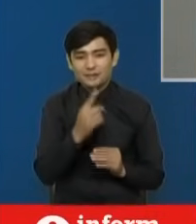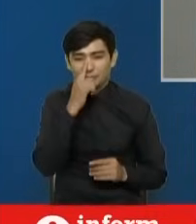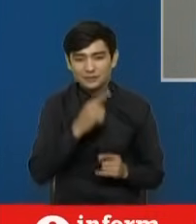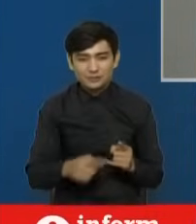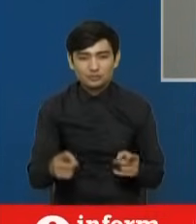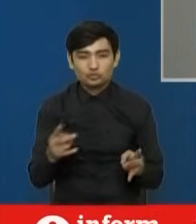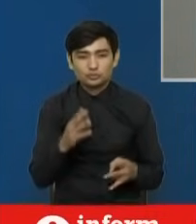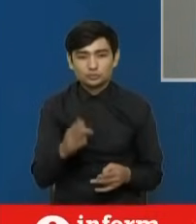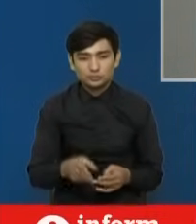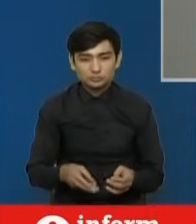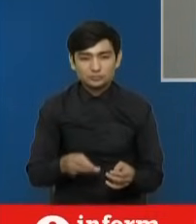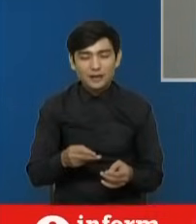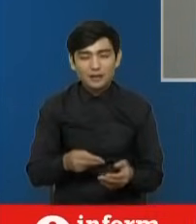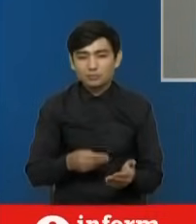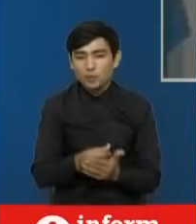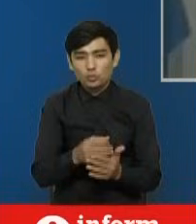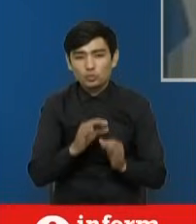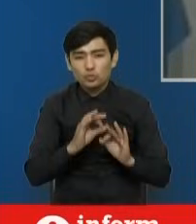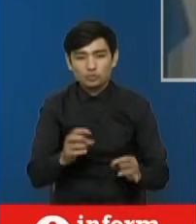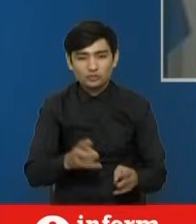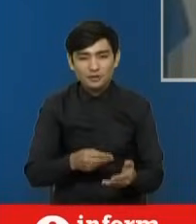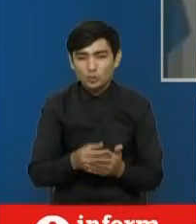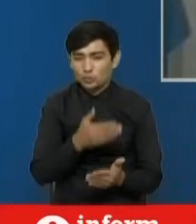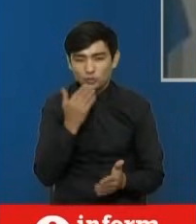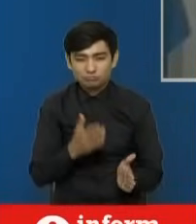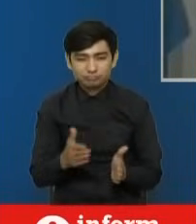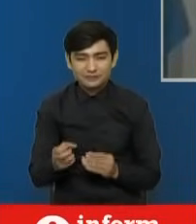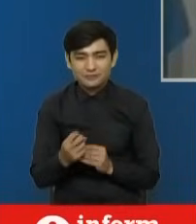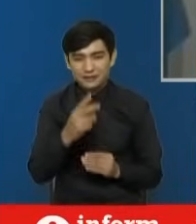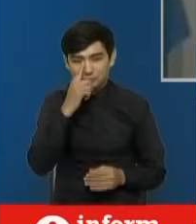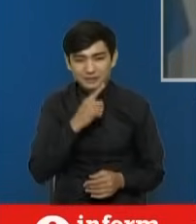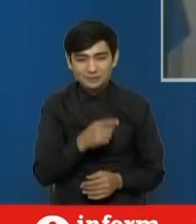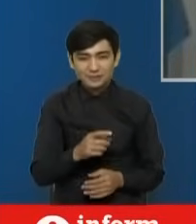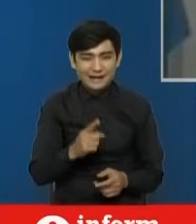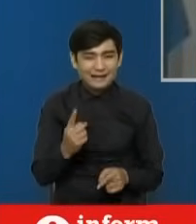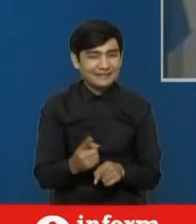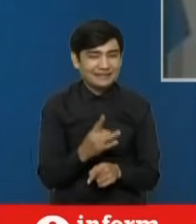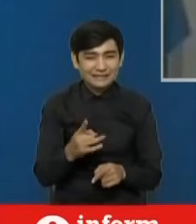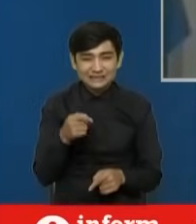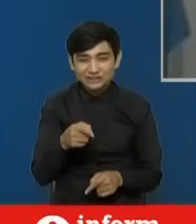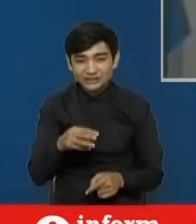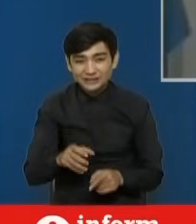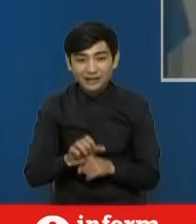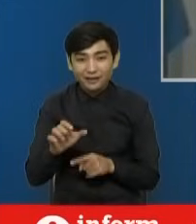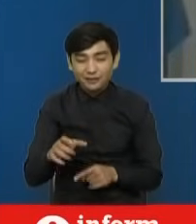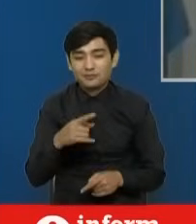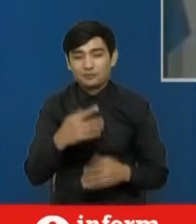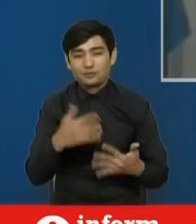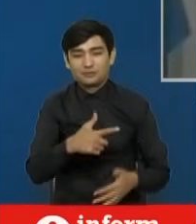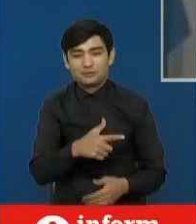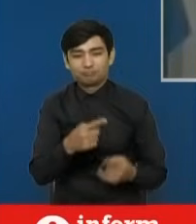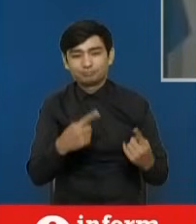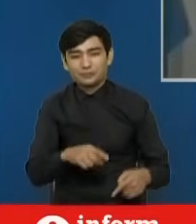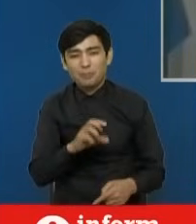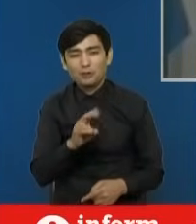быть оплат перед всеми кредиторами. Информационная система Базалаб, она смотрит на данные в первом бюро.